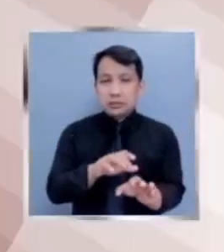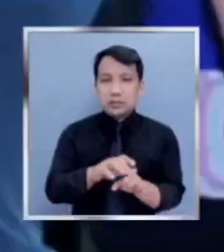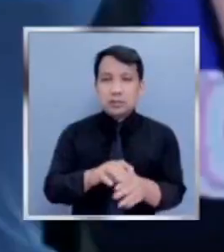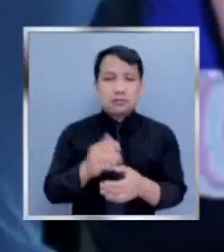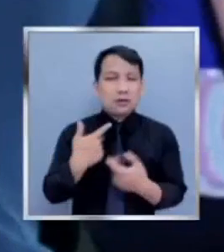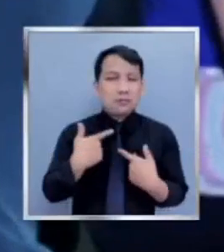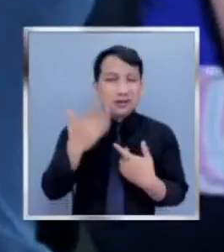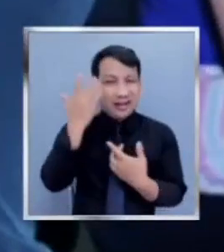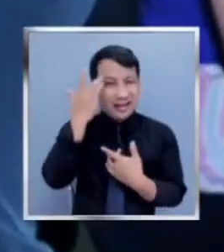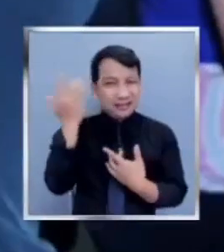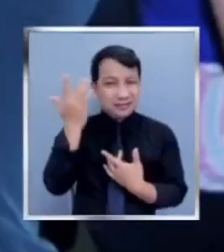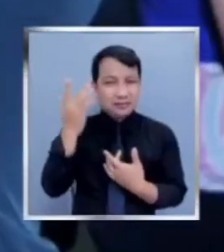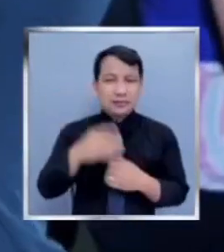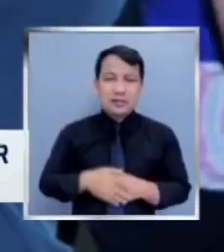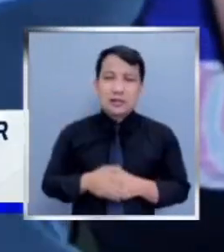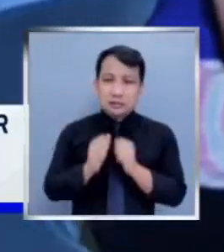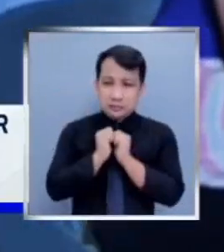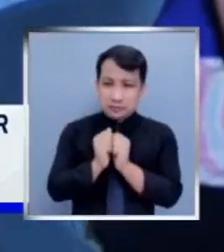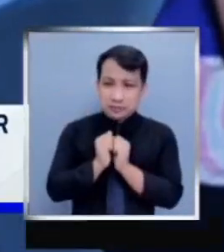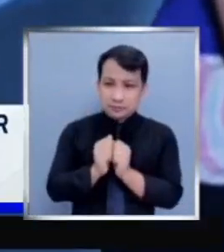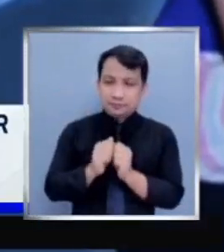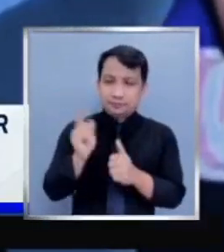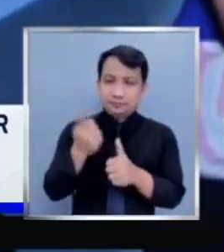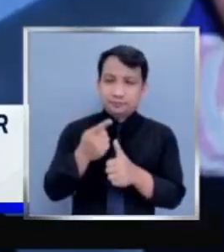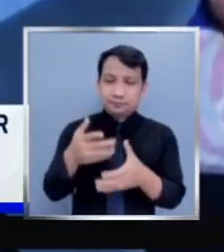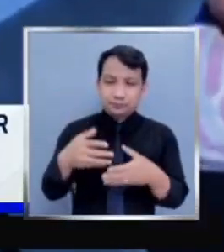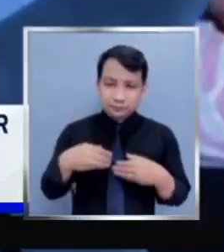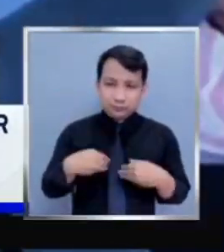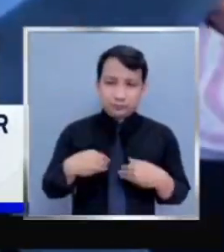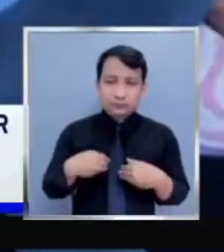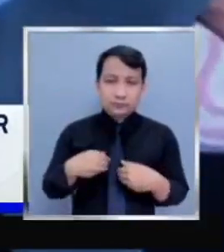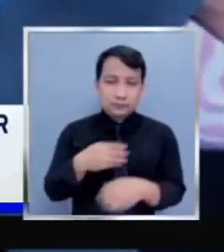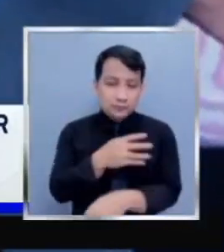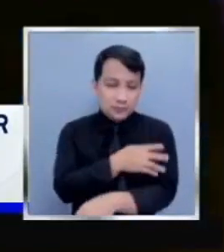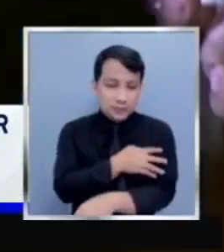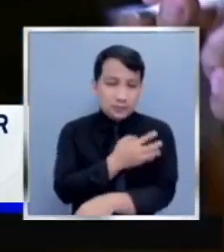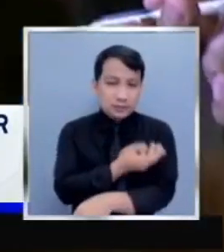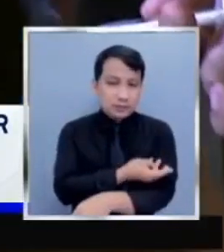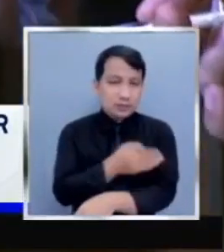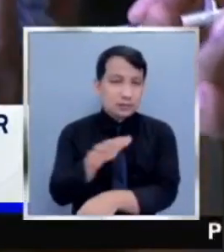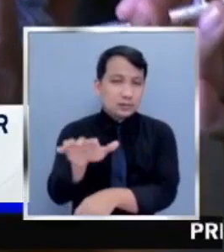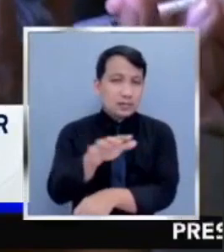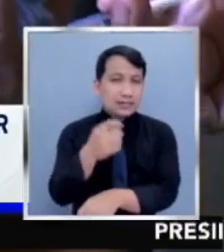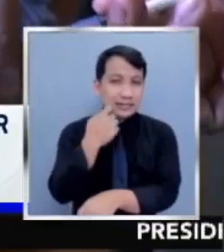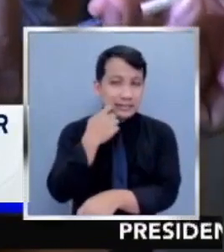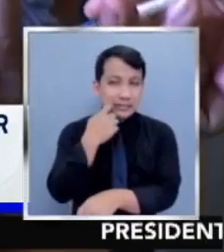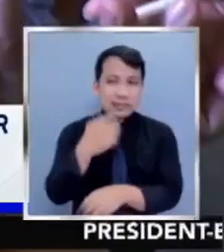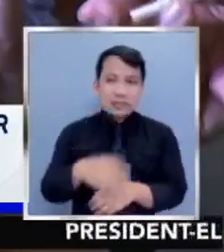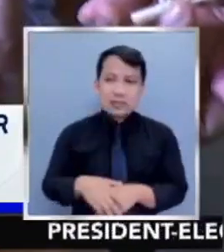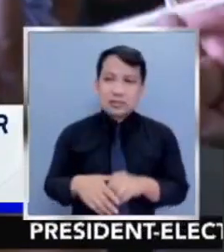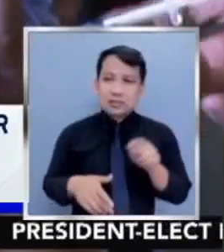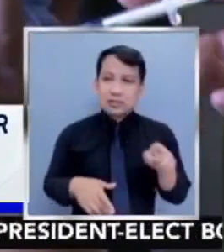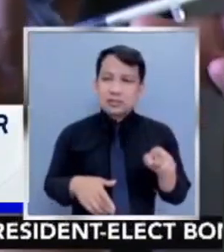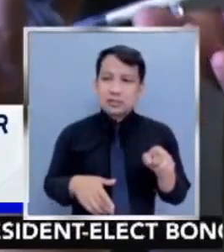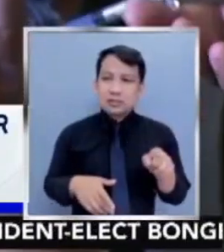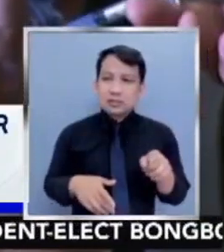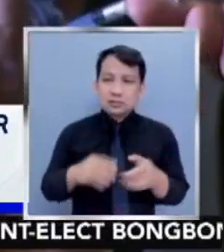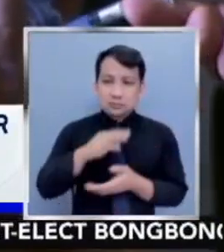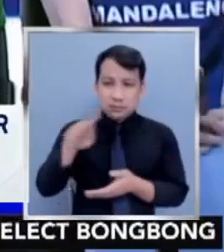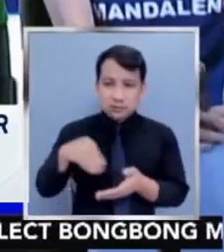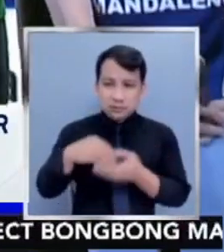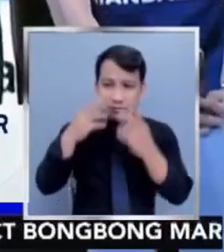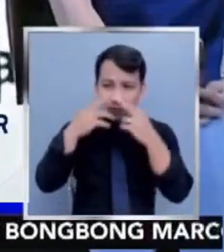immunocompromised. Kabilang sa mga unang nakatanggap nito sa ceremonial vaccination kanina, si incoming Mandaluyong Mayor